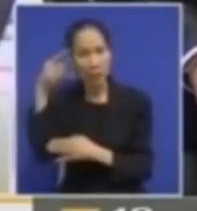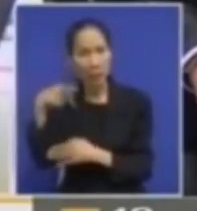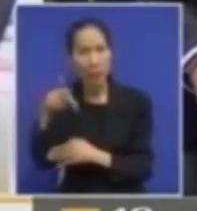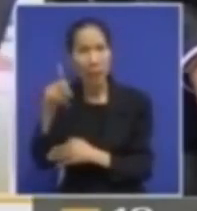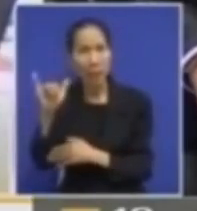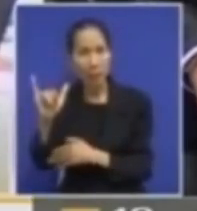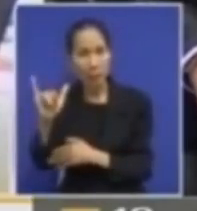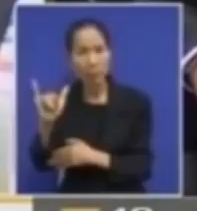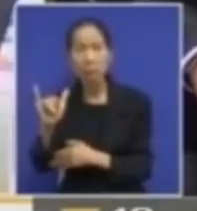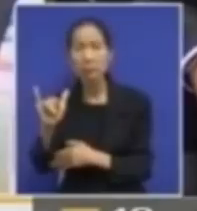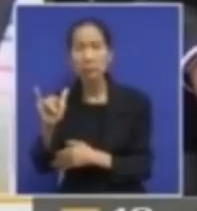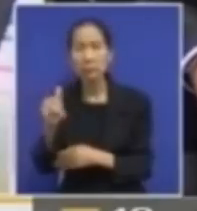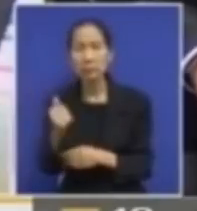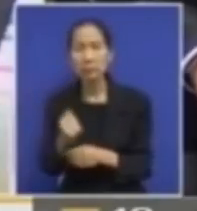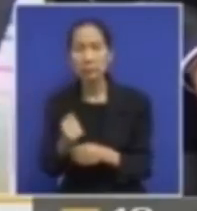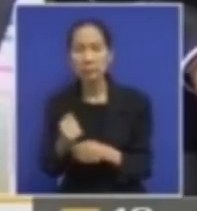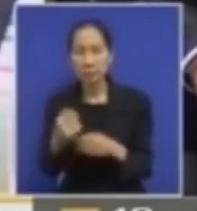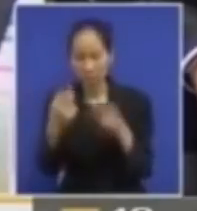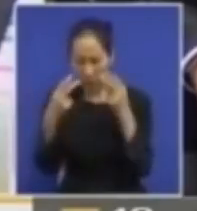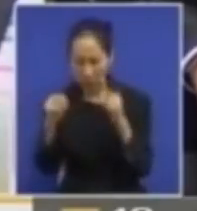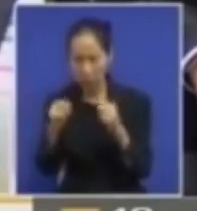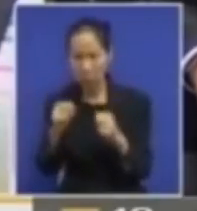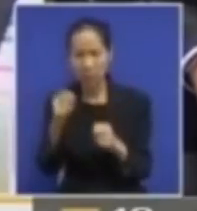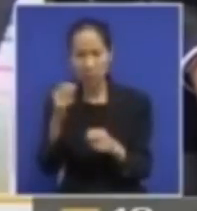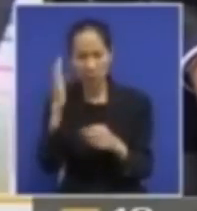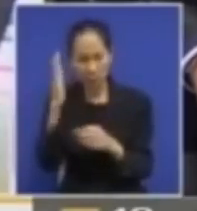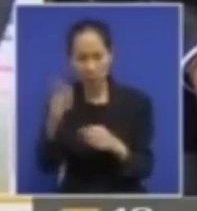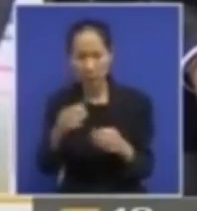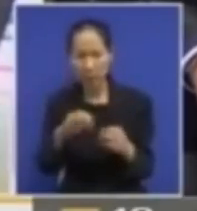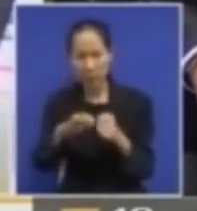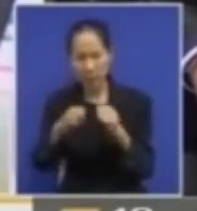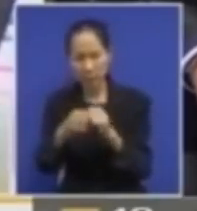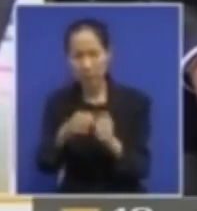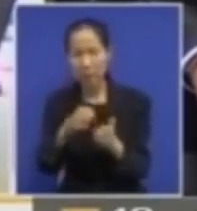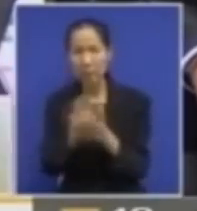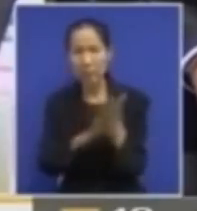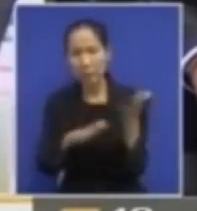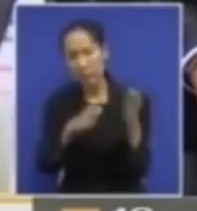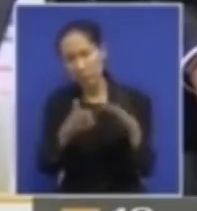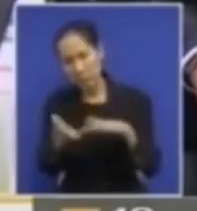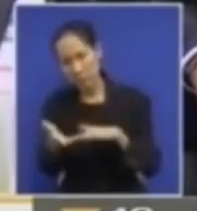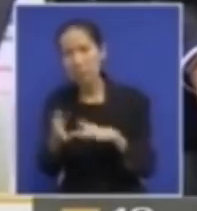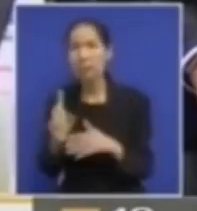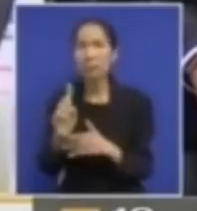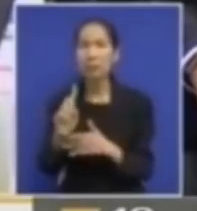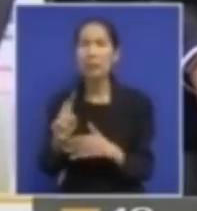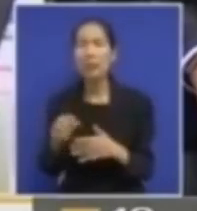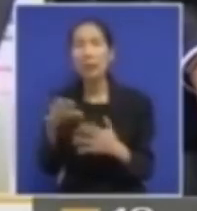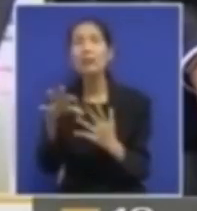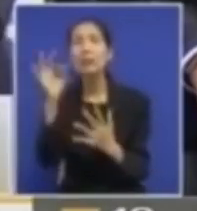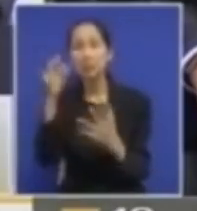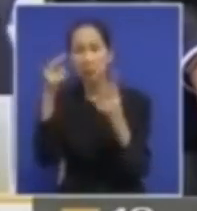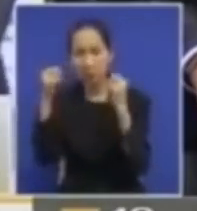ดขึ้นนำประเทศสู่หายนะแล้วพวกเราจะเลือกเขาเป็นนายกรัฐมนตรีอยู่หรือไม่ประการสุดท้ายครับท่านประธานครับ